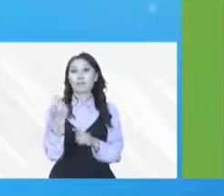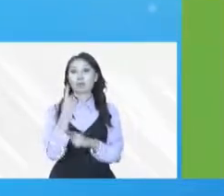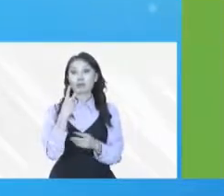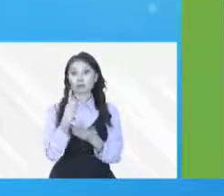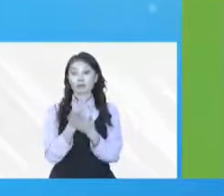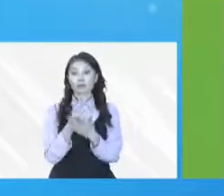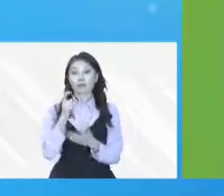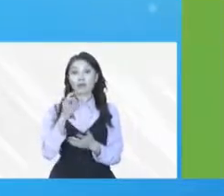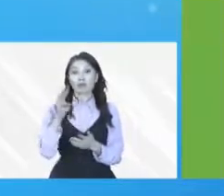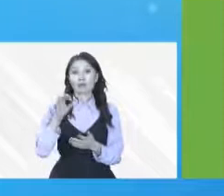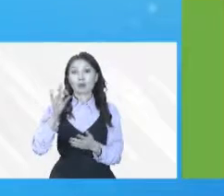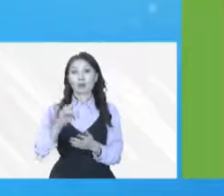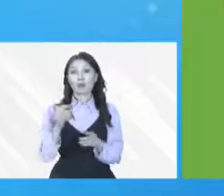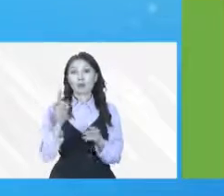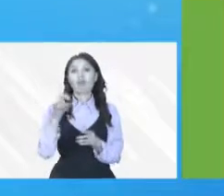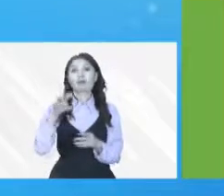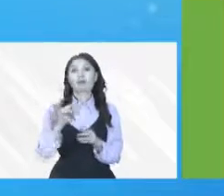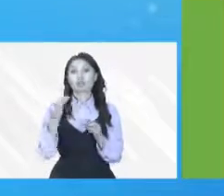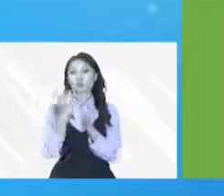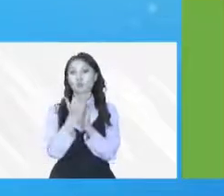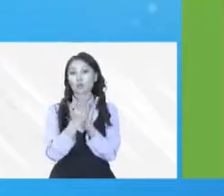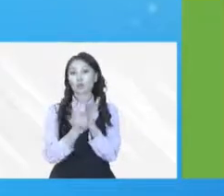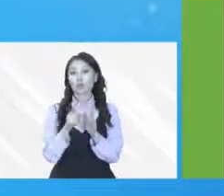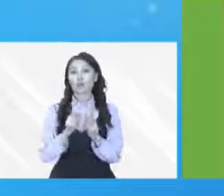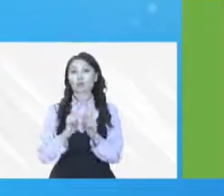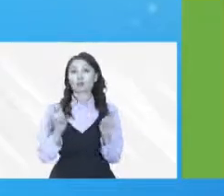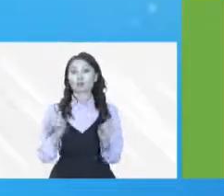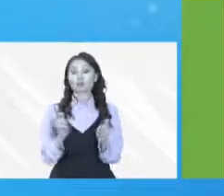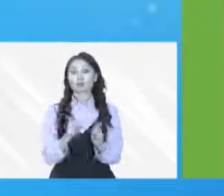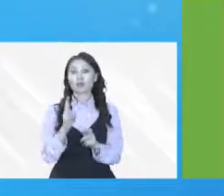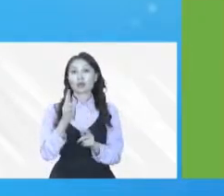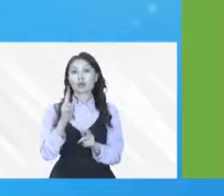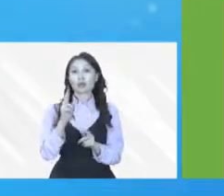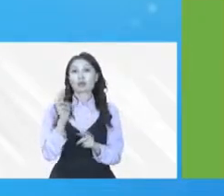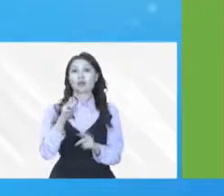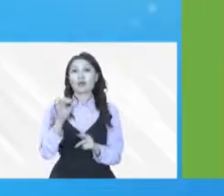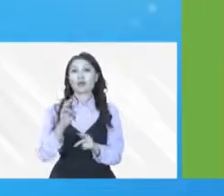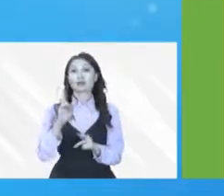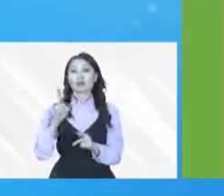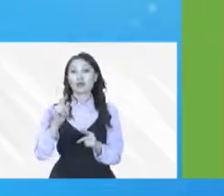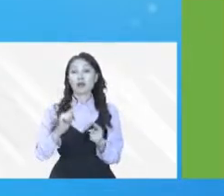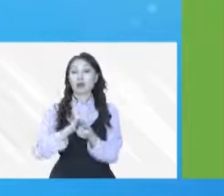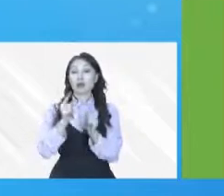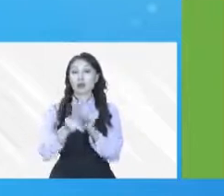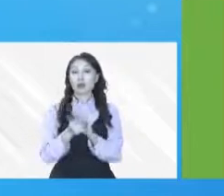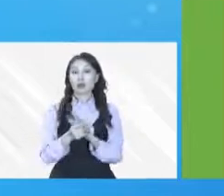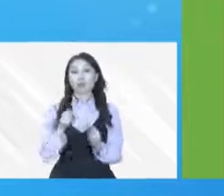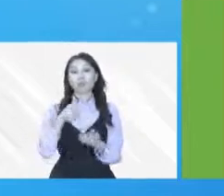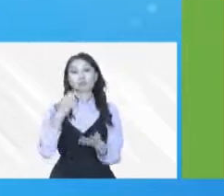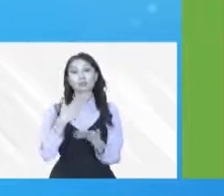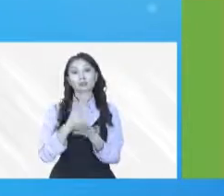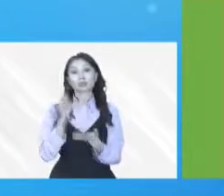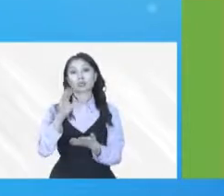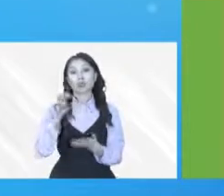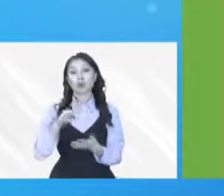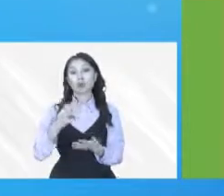видим хромосомы с классической структурой. Они образуются в процессе конденсации ДНК. В то же время у центросом